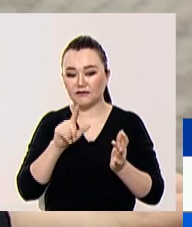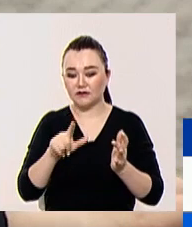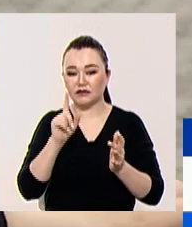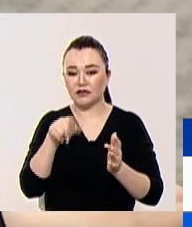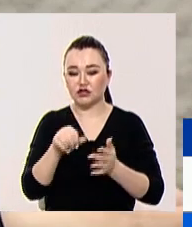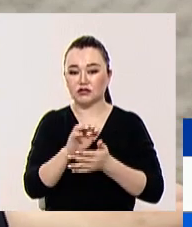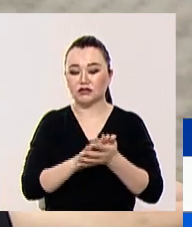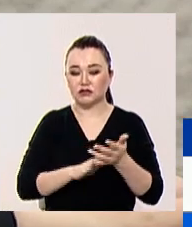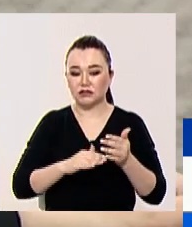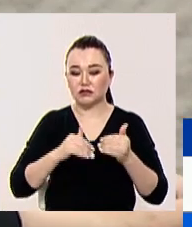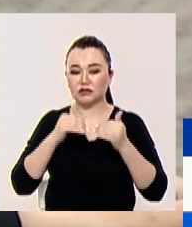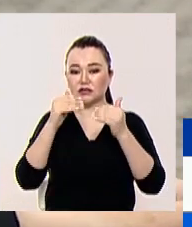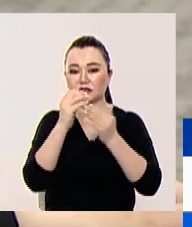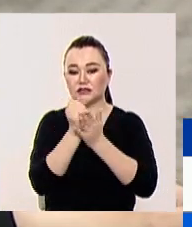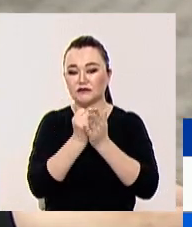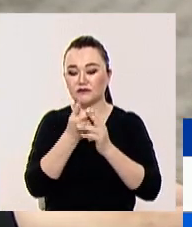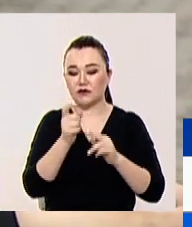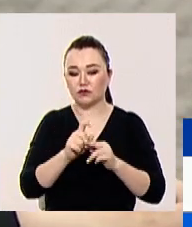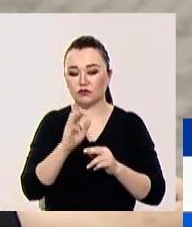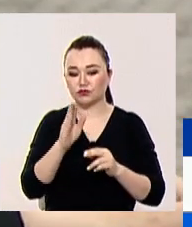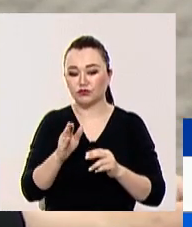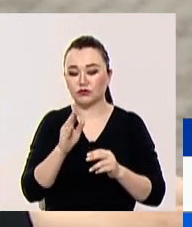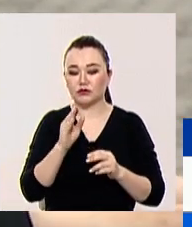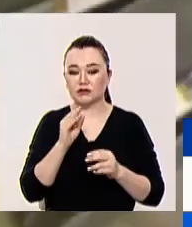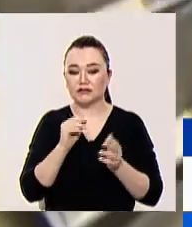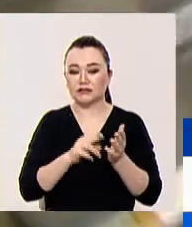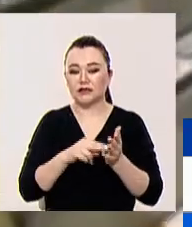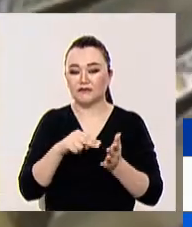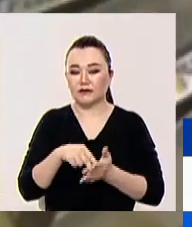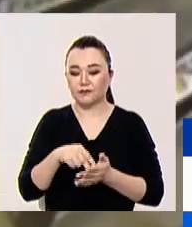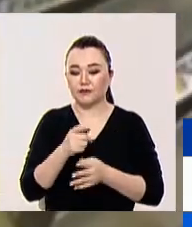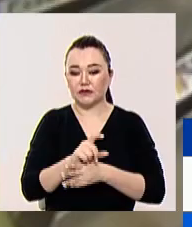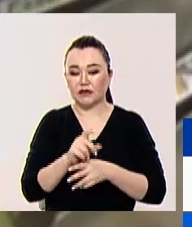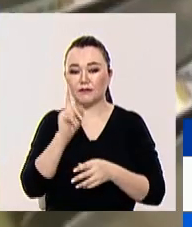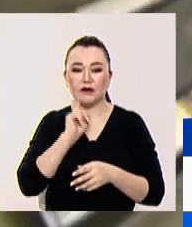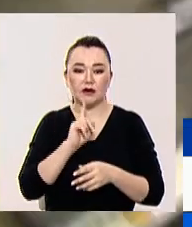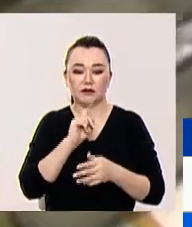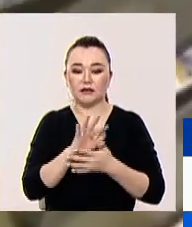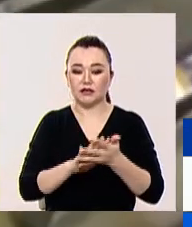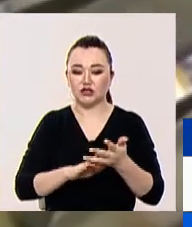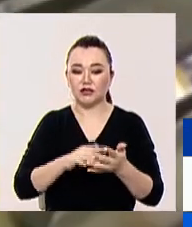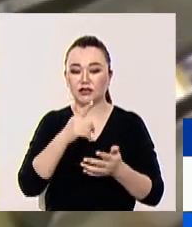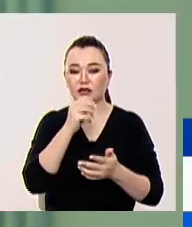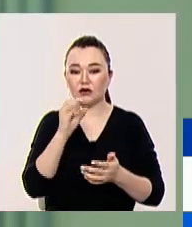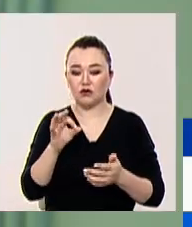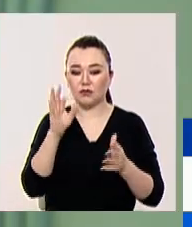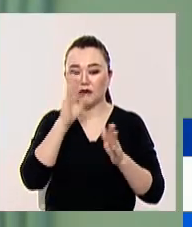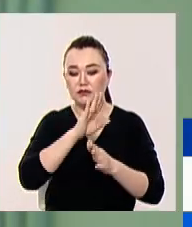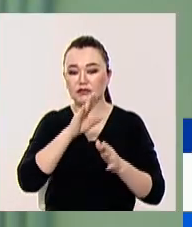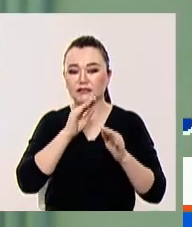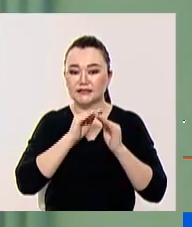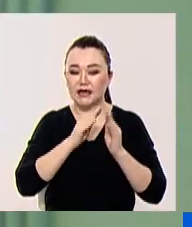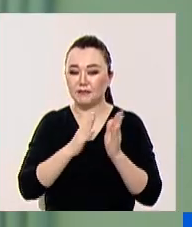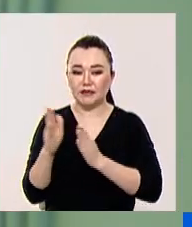дальнейшие действия Федрезерва, который собирается повышать ключевые ставки. Пока не будет дальнейшей геополитической стабильности,